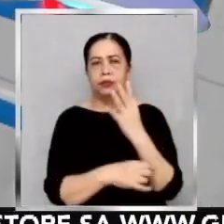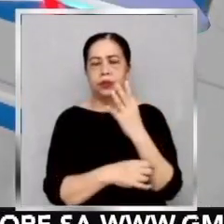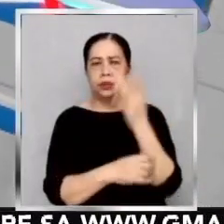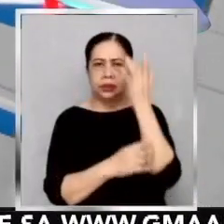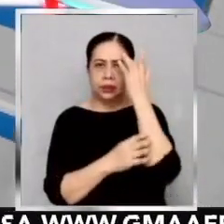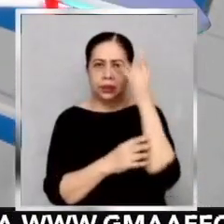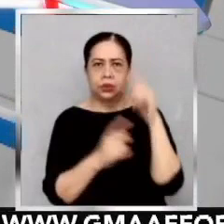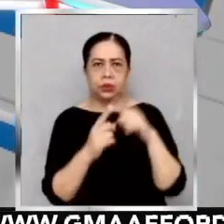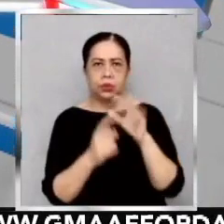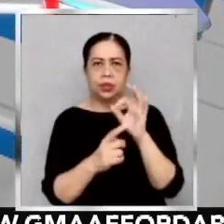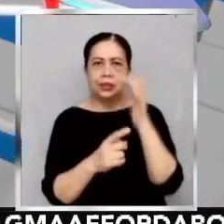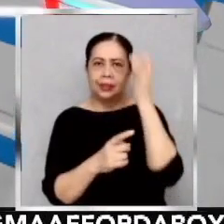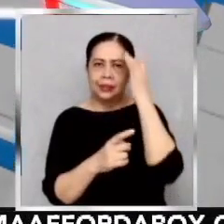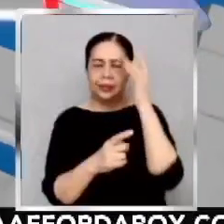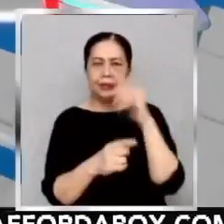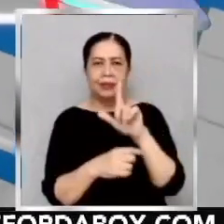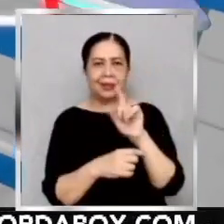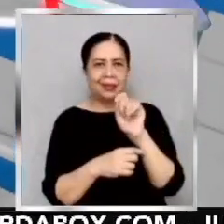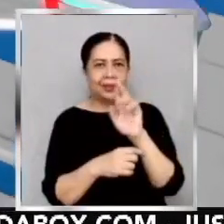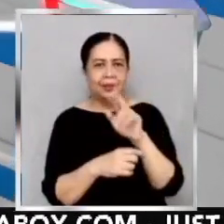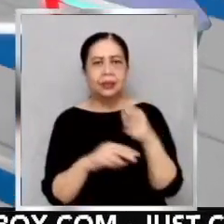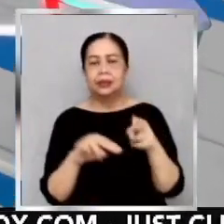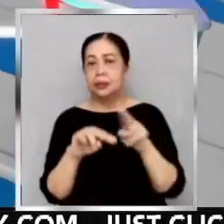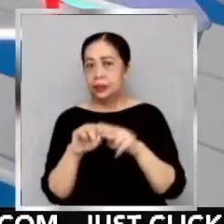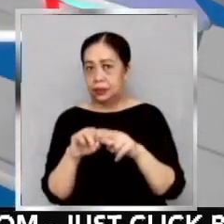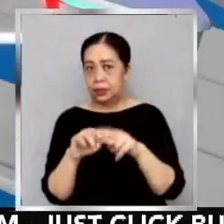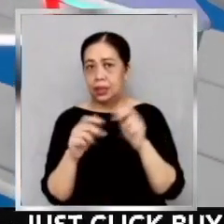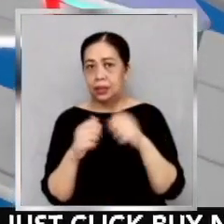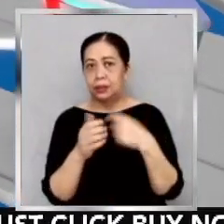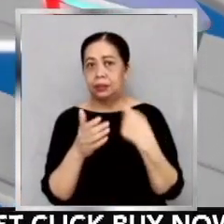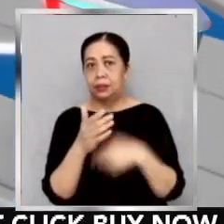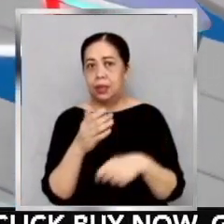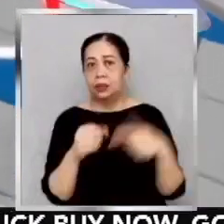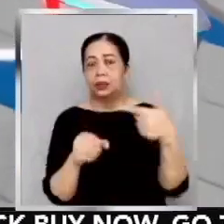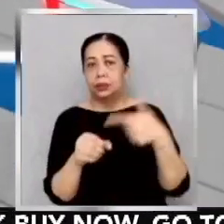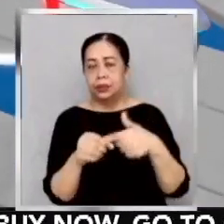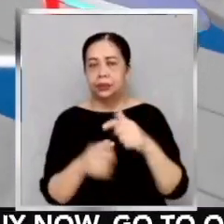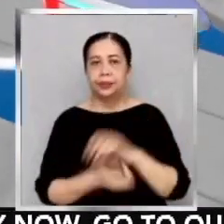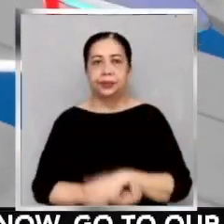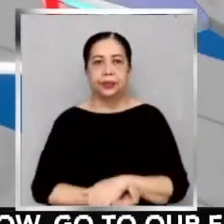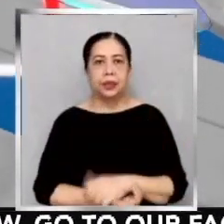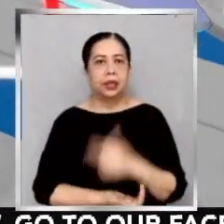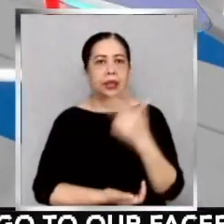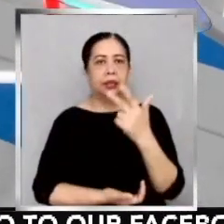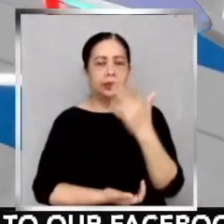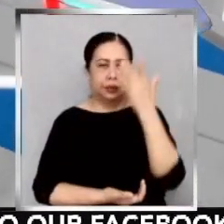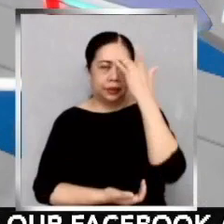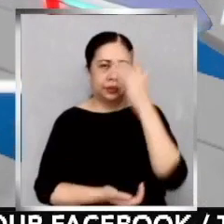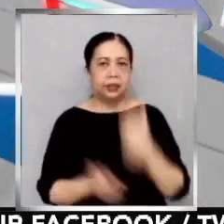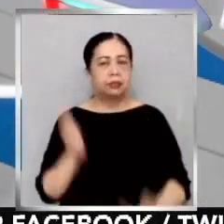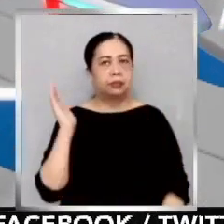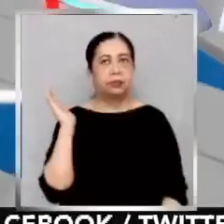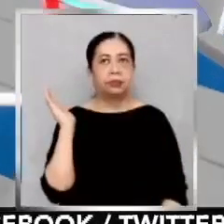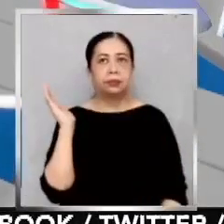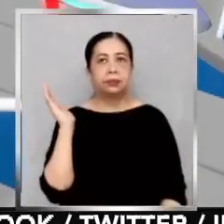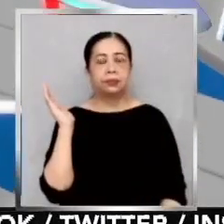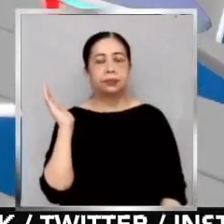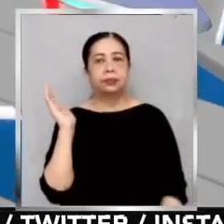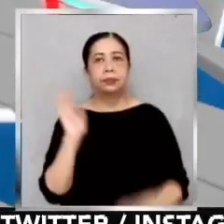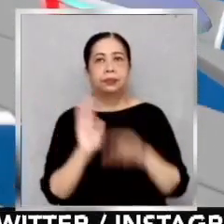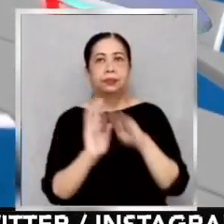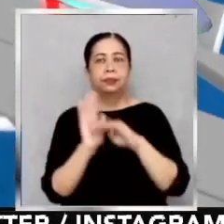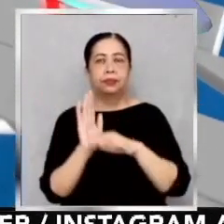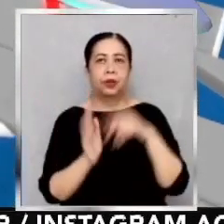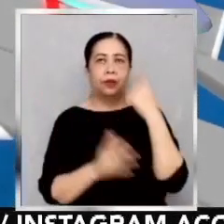90 centavos per liter ang posibleng dagdag sa presyo ng gasolina. 30 centavos hanggang 80 centavos per liter naman sa presyo